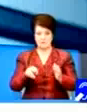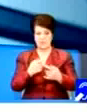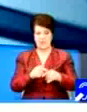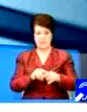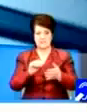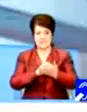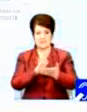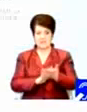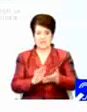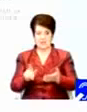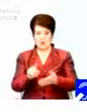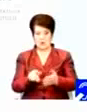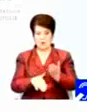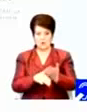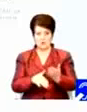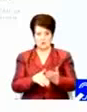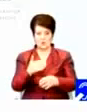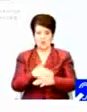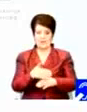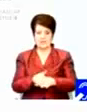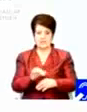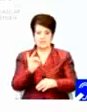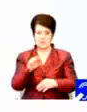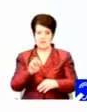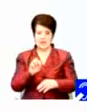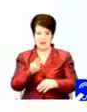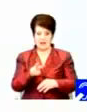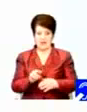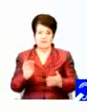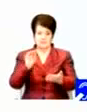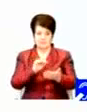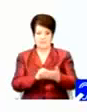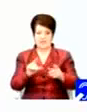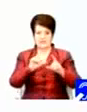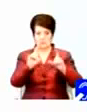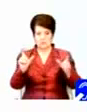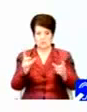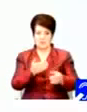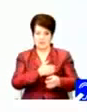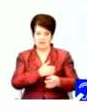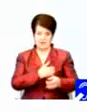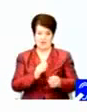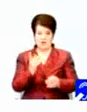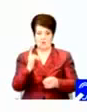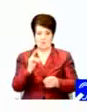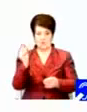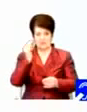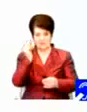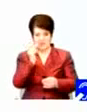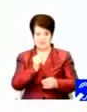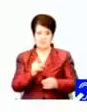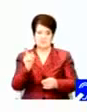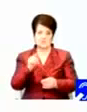Părintele se înscrie pe platformă cu ajutorul unei adrese de e-mail. Mai apoi trebuie să indice instituția în care urmează să fie înscris copilul, va selecta